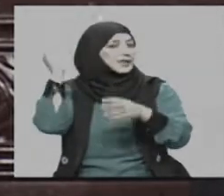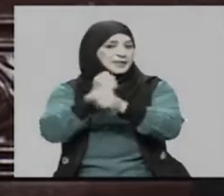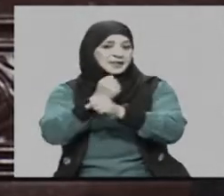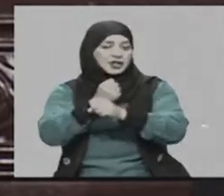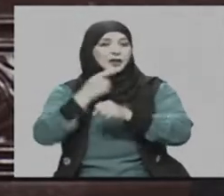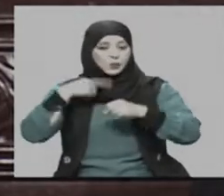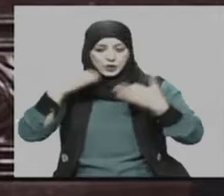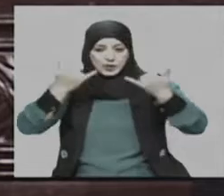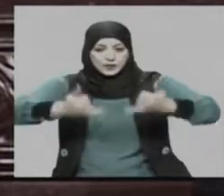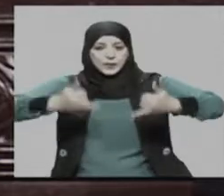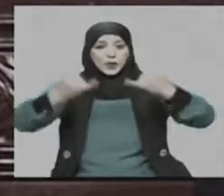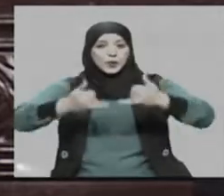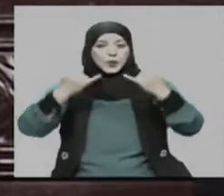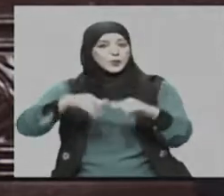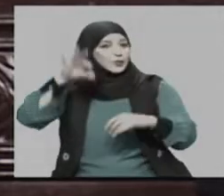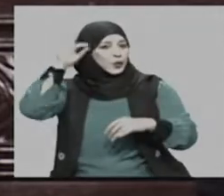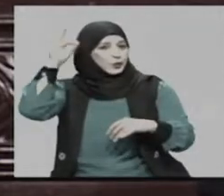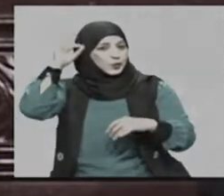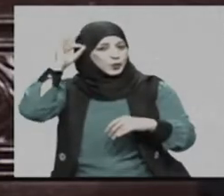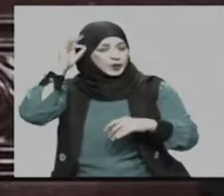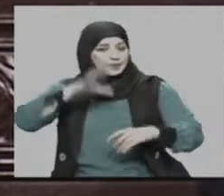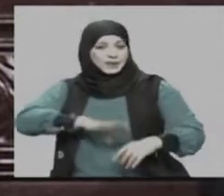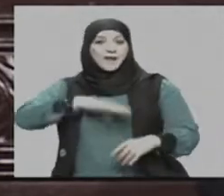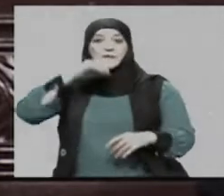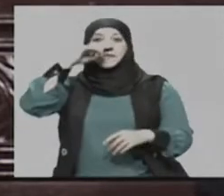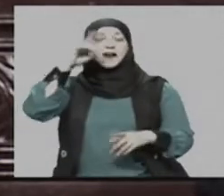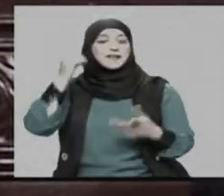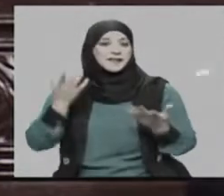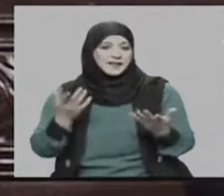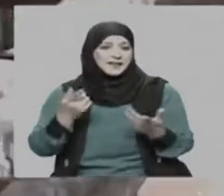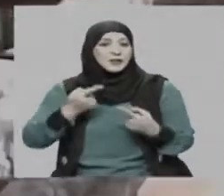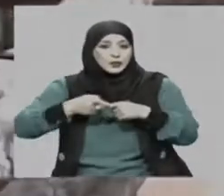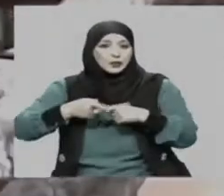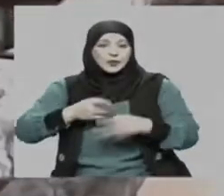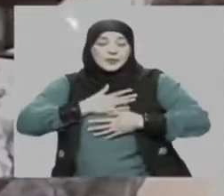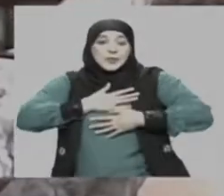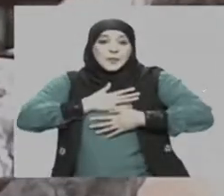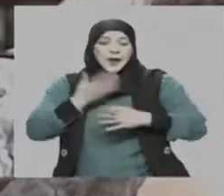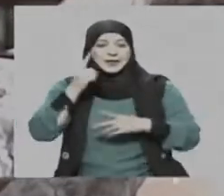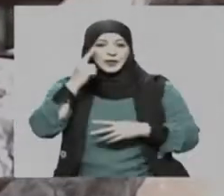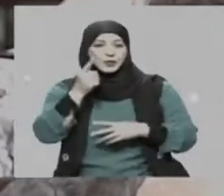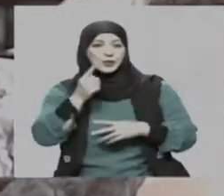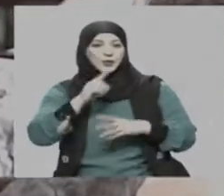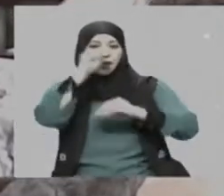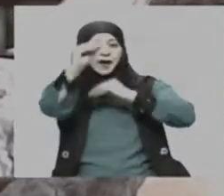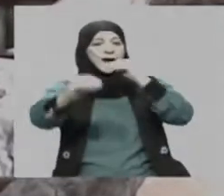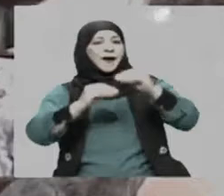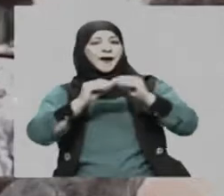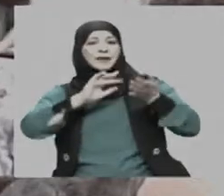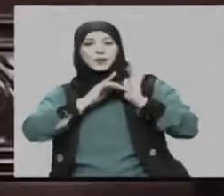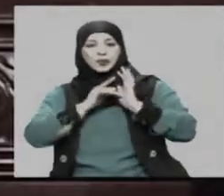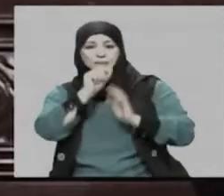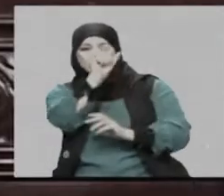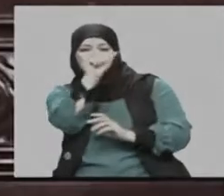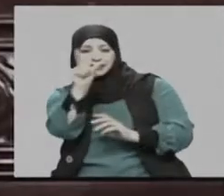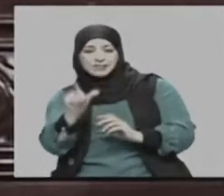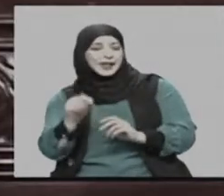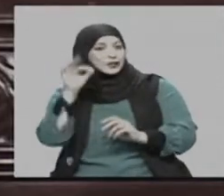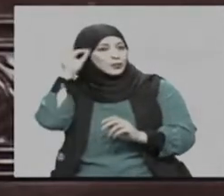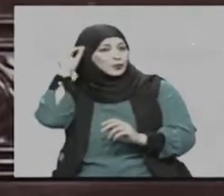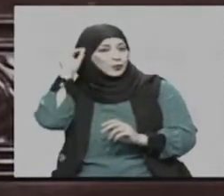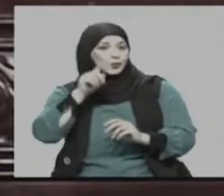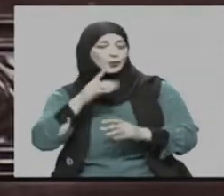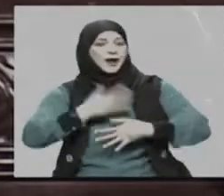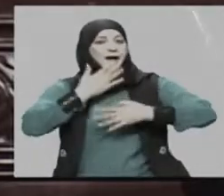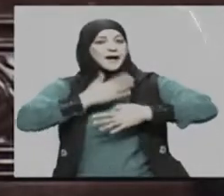اليوم تونس وهذيك المعزة والفخر بتاعنا وقت اللي نشوفوا كارثة العالم كما كنشوفوها في الديمقراطية تبدأ فما